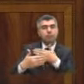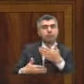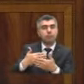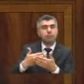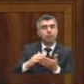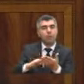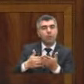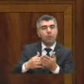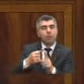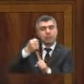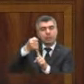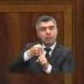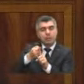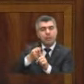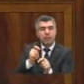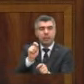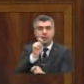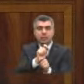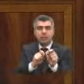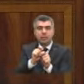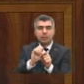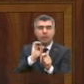من الأشغال الصيانة والتأهيل